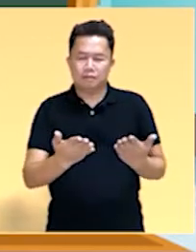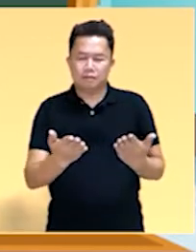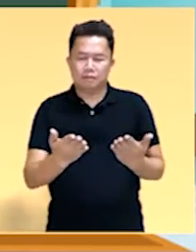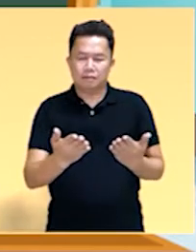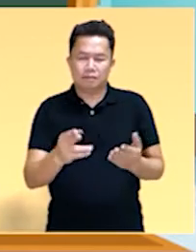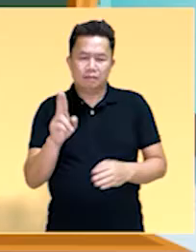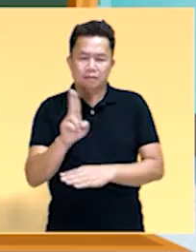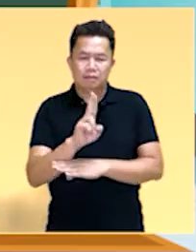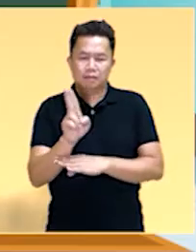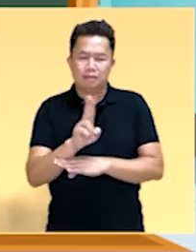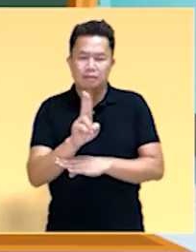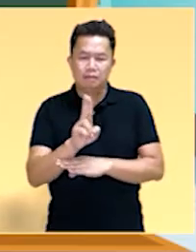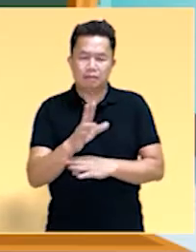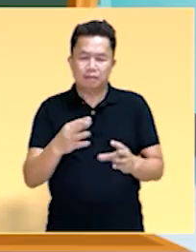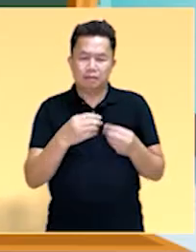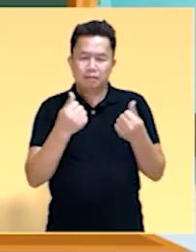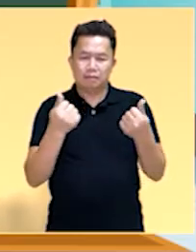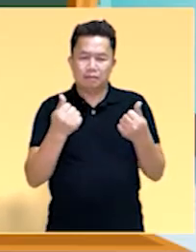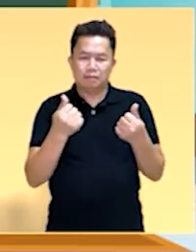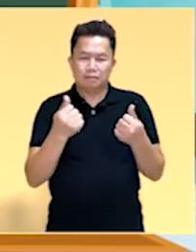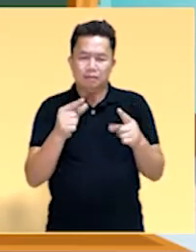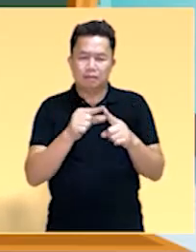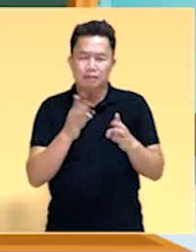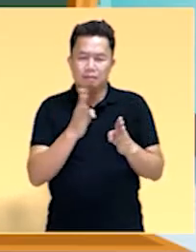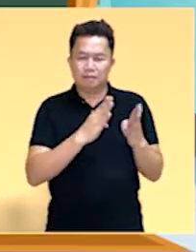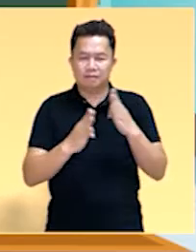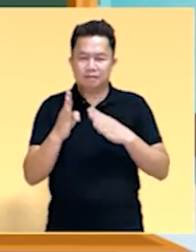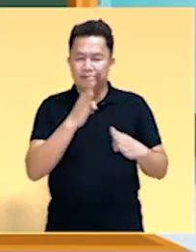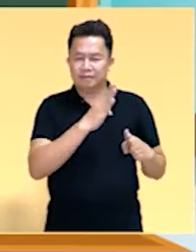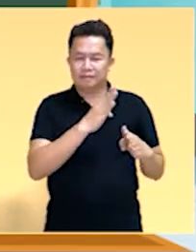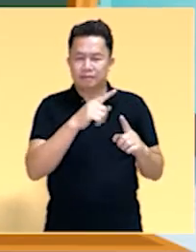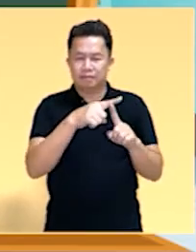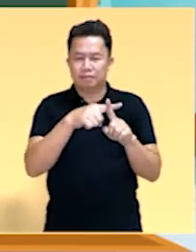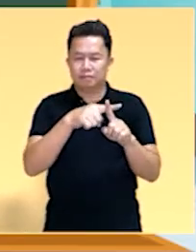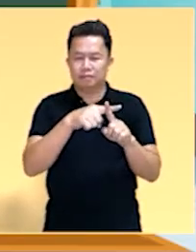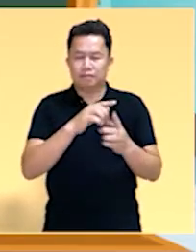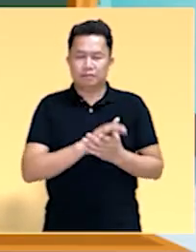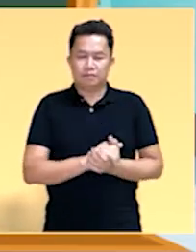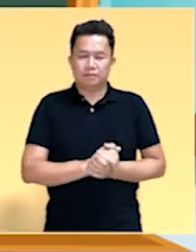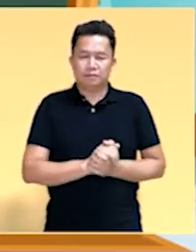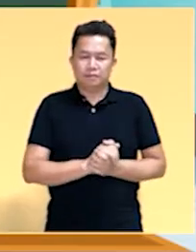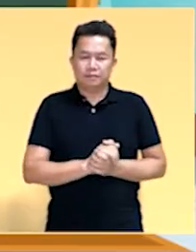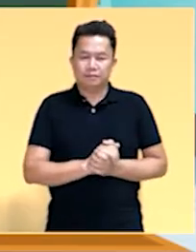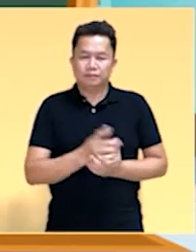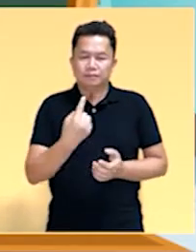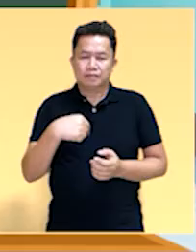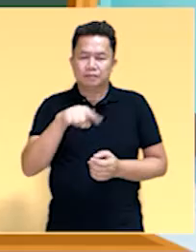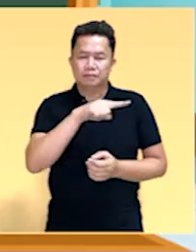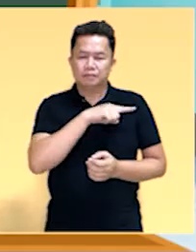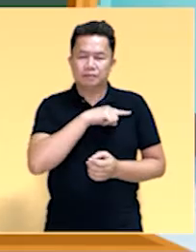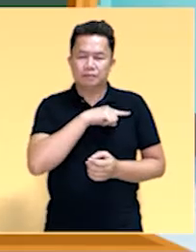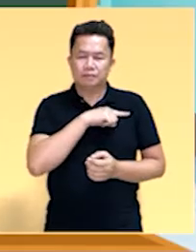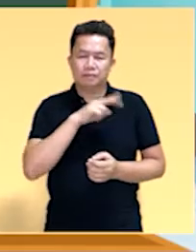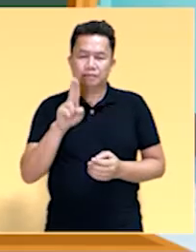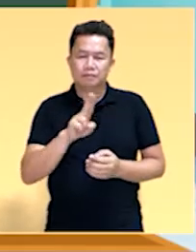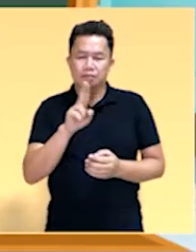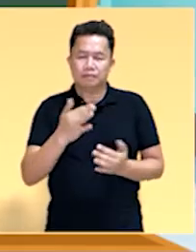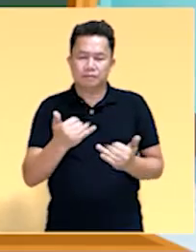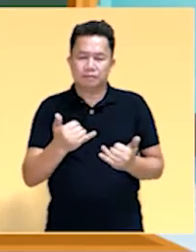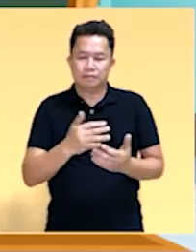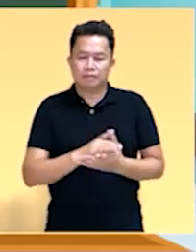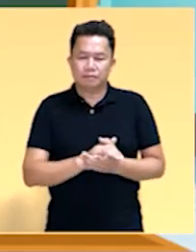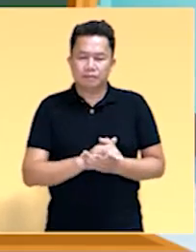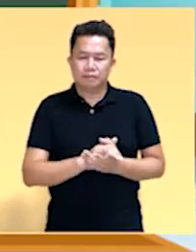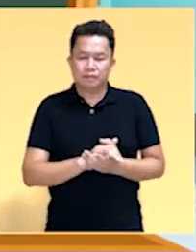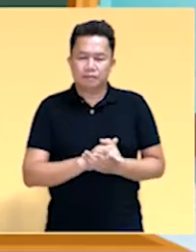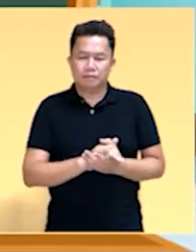saan ginamit ito sa pag-solve ng word problem sa addition. Atin na naman itong gagamitin